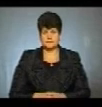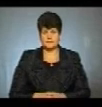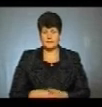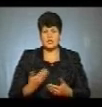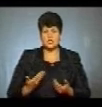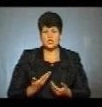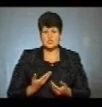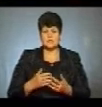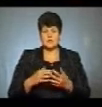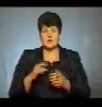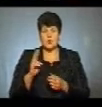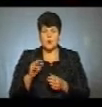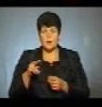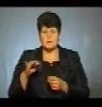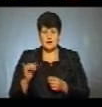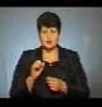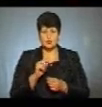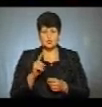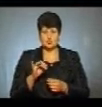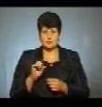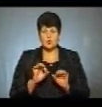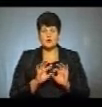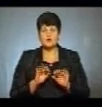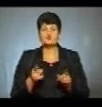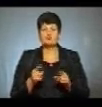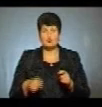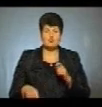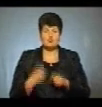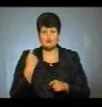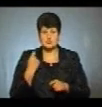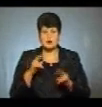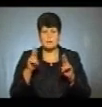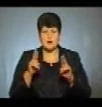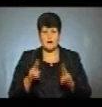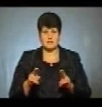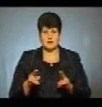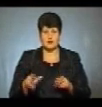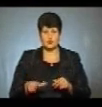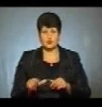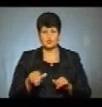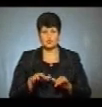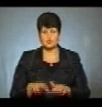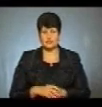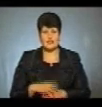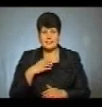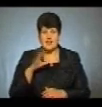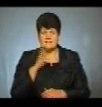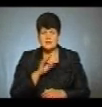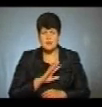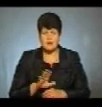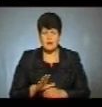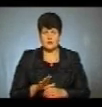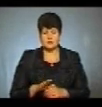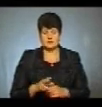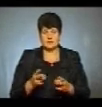Житель Копичинців Антон Зубик розповідає, чому порушив правила дорожнього руху. На так фабрику, я просто не встигаю зараз, то